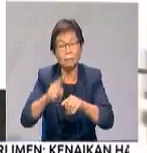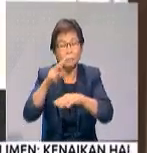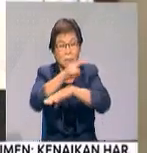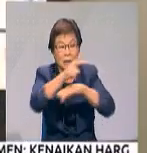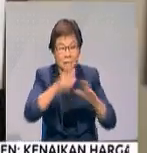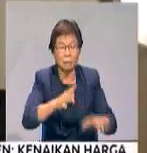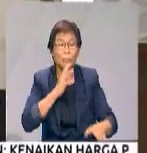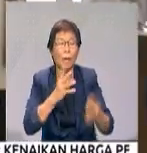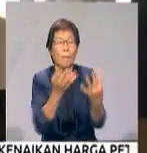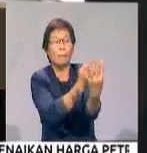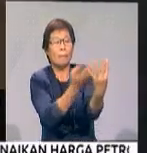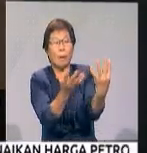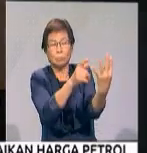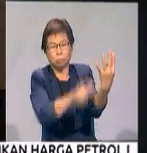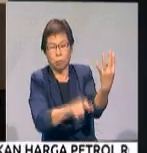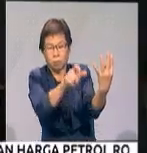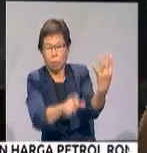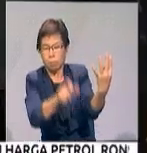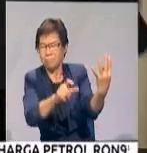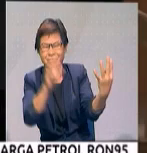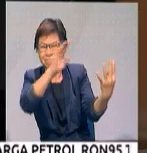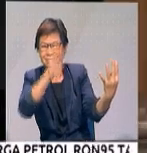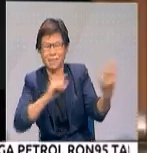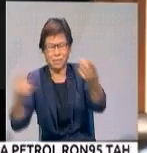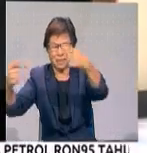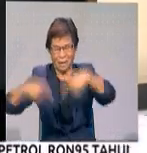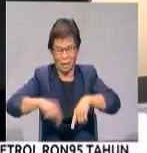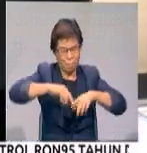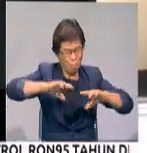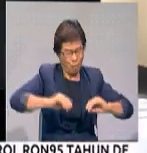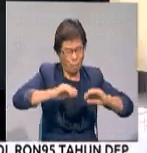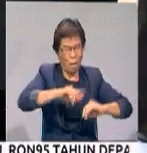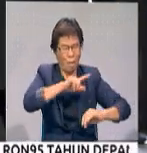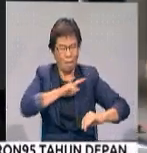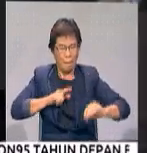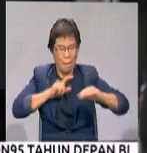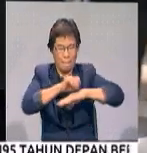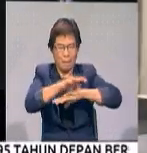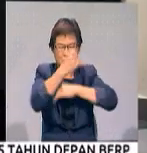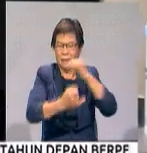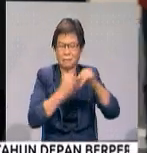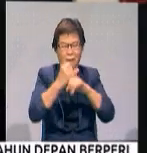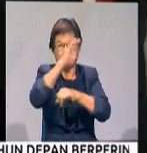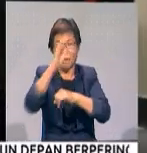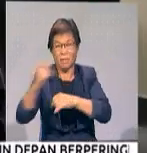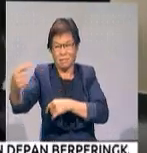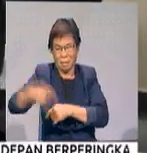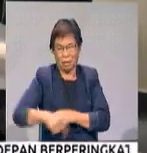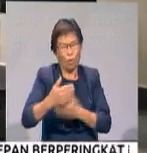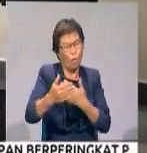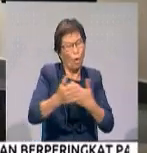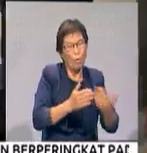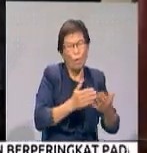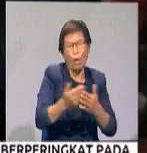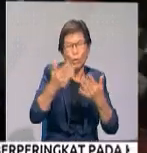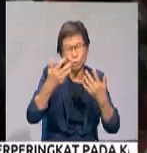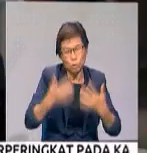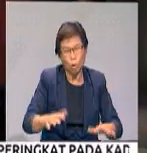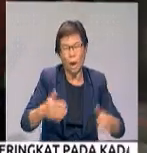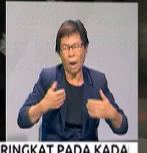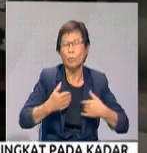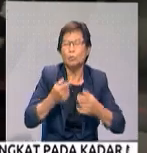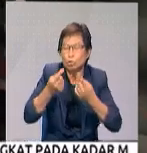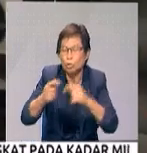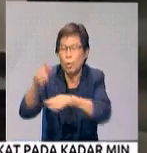saksi, keempat-empat individu itu tidak pernah hadir dalam mesyuarat Lembaga Penasihat Antarabangsa walaupun usaha tersebut ada